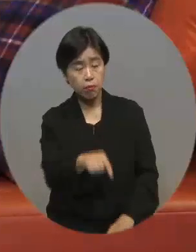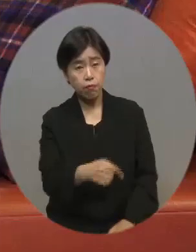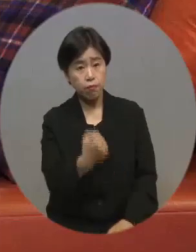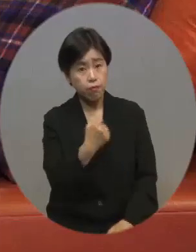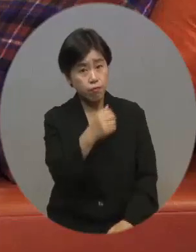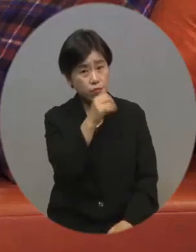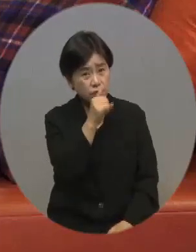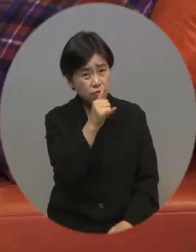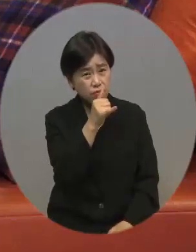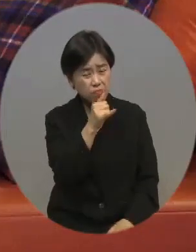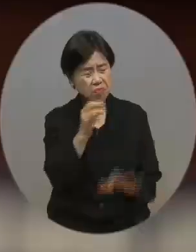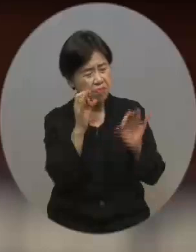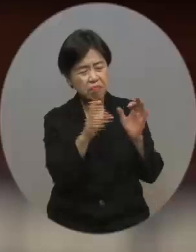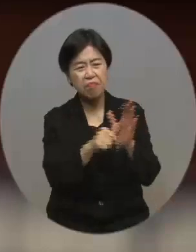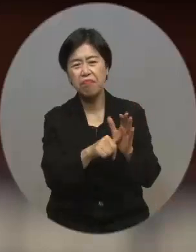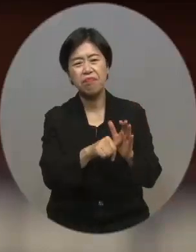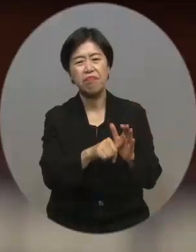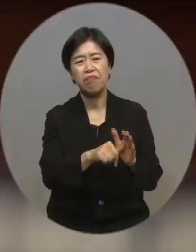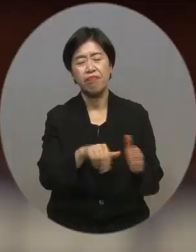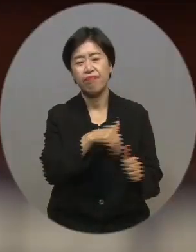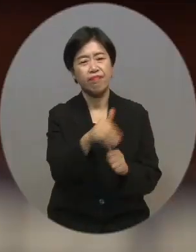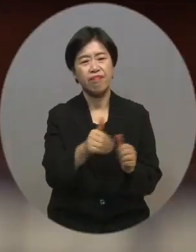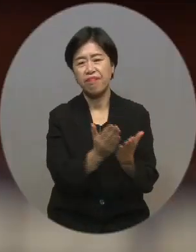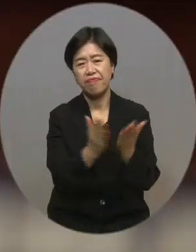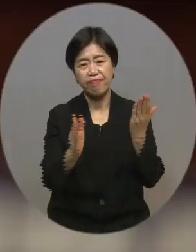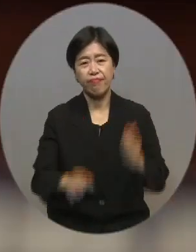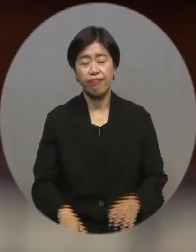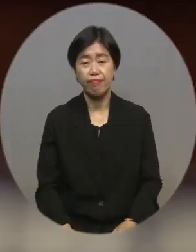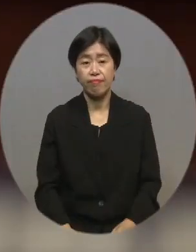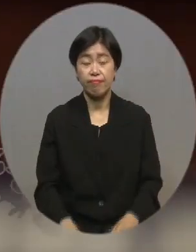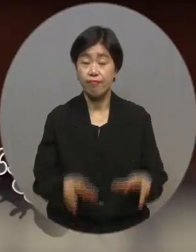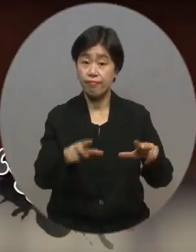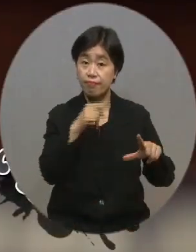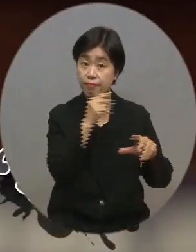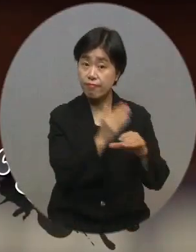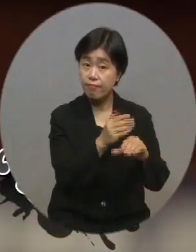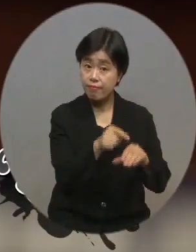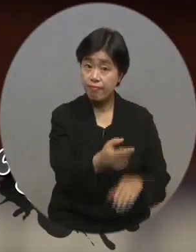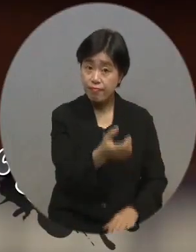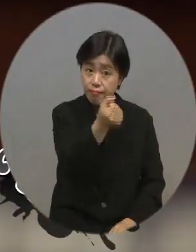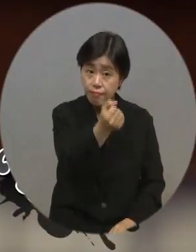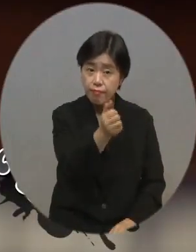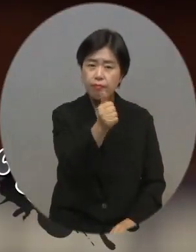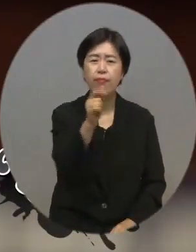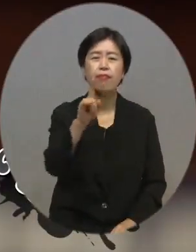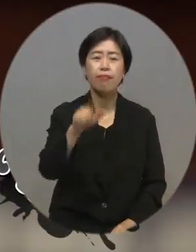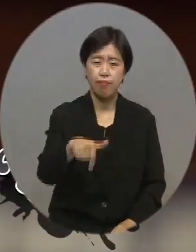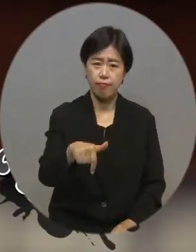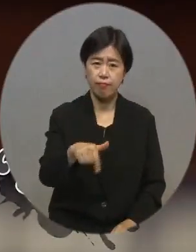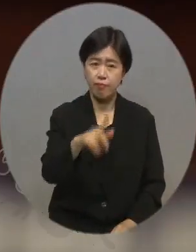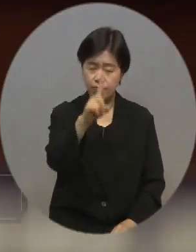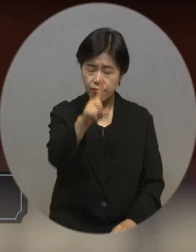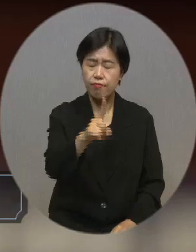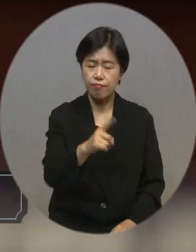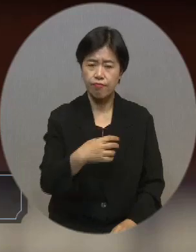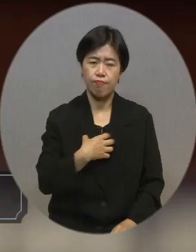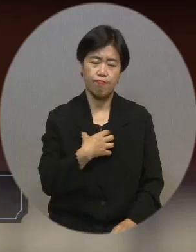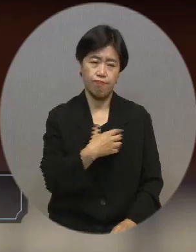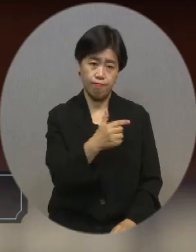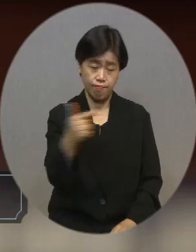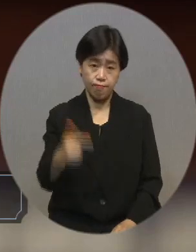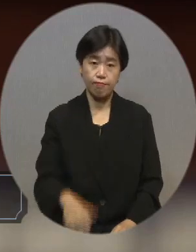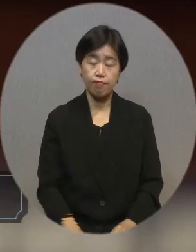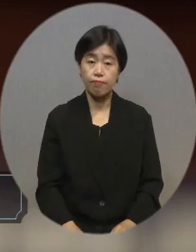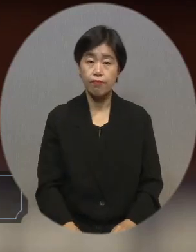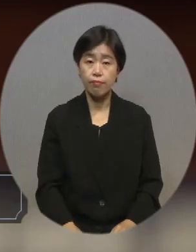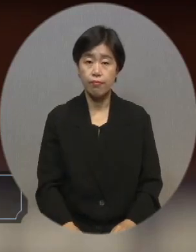그런 능력은 없는 거고 지금 북한이 가지고 있는 무기 중에서 핵무기가 제일 위험한 무기인데 지금 대한민국이 그리고